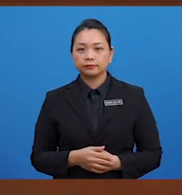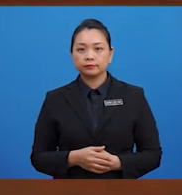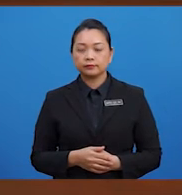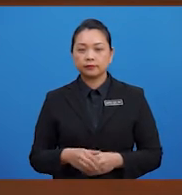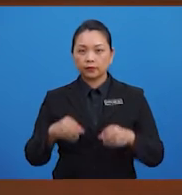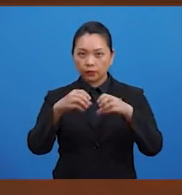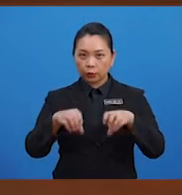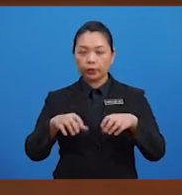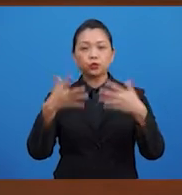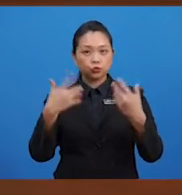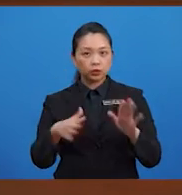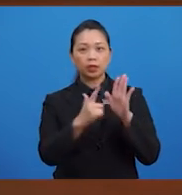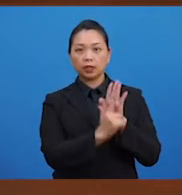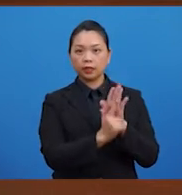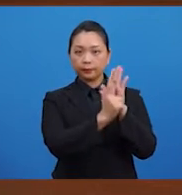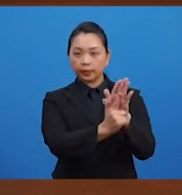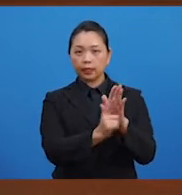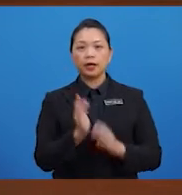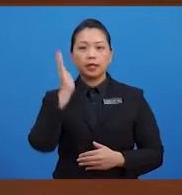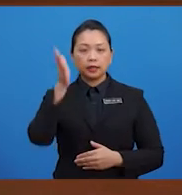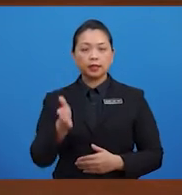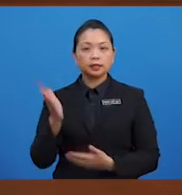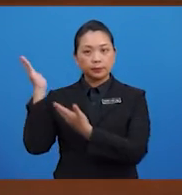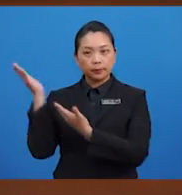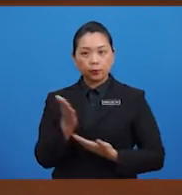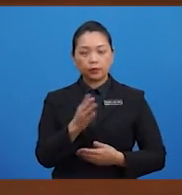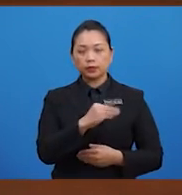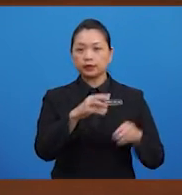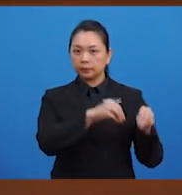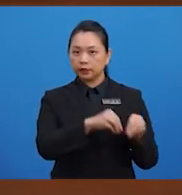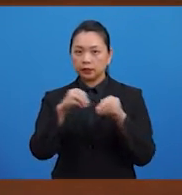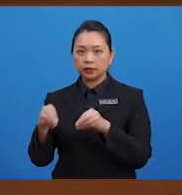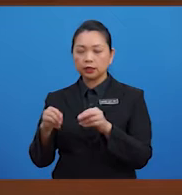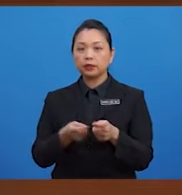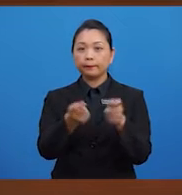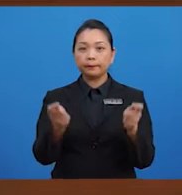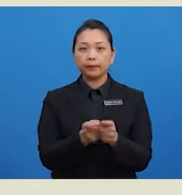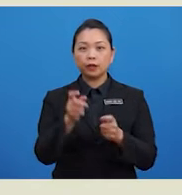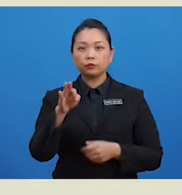Telur yang sudah dilabel akan dibawa dan dipindahkan ke tempat fumigasi.